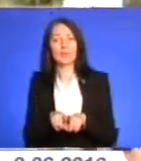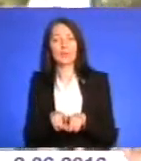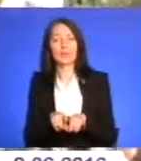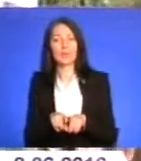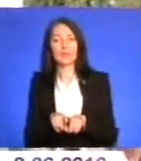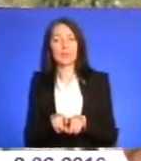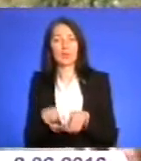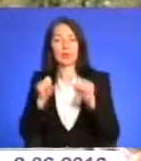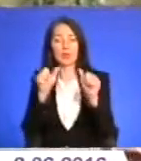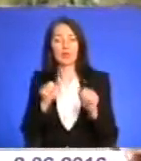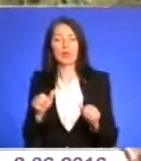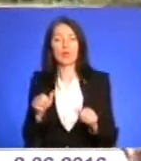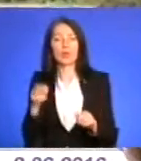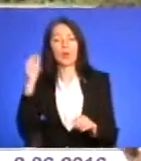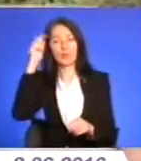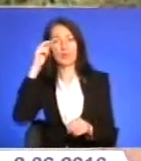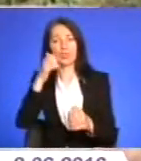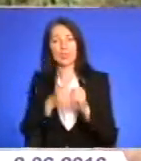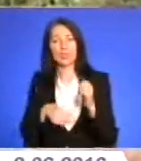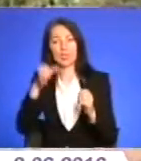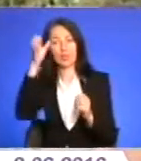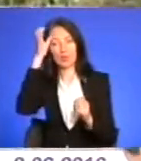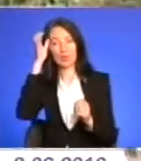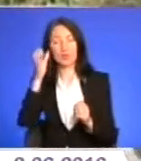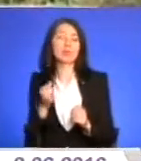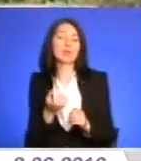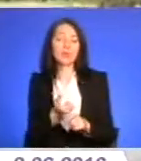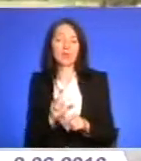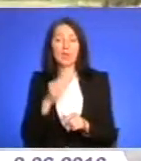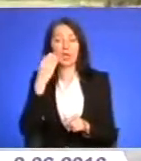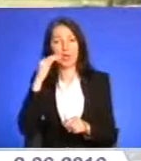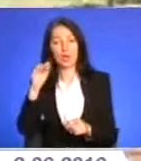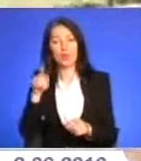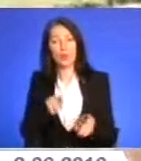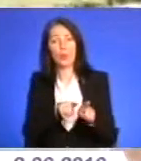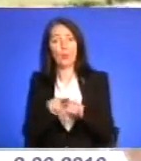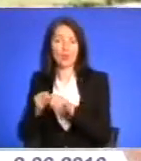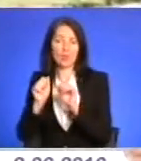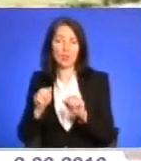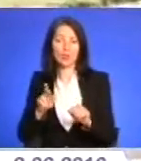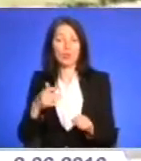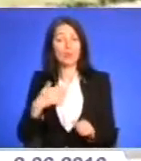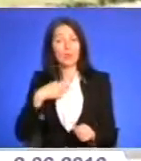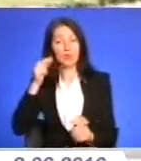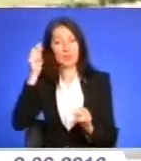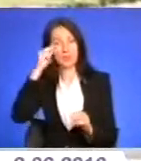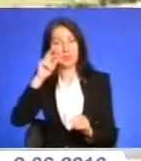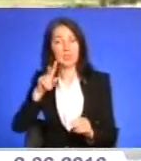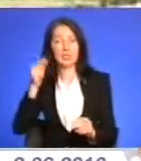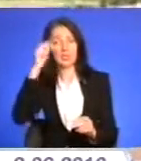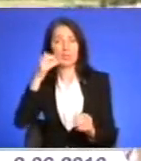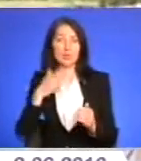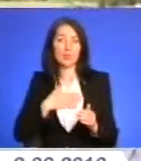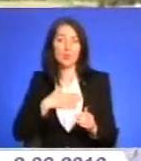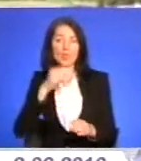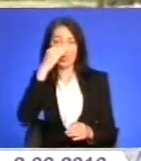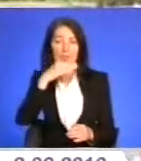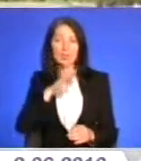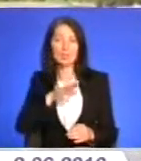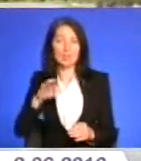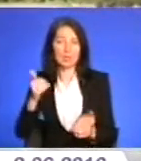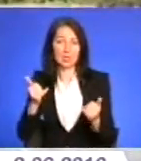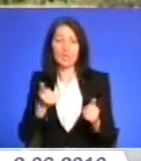такий формат навчання середньої освіти найоптимальніший, тому що порівняти можу з тим, як ми вчилися, як вчаться зараз мої діти, трошки важко. Я думаю,